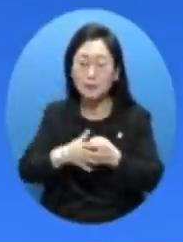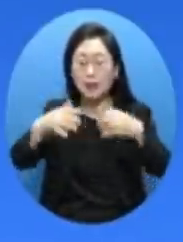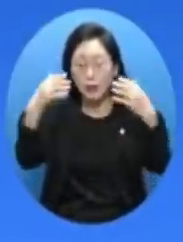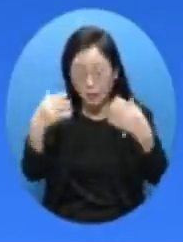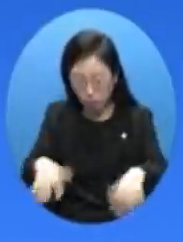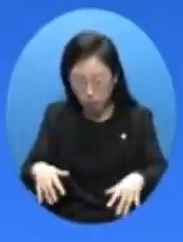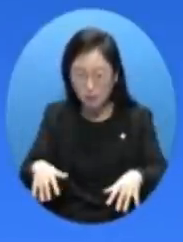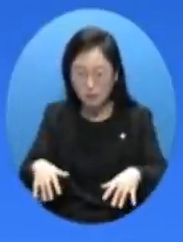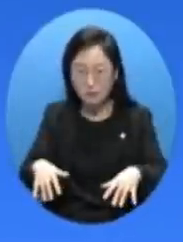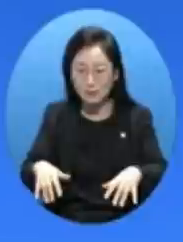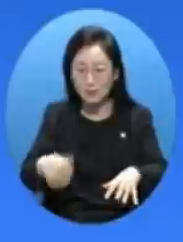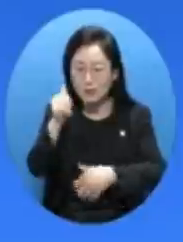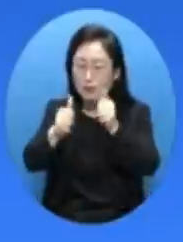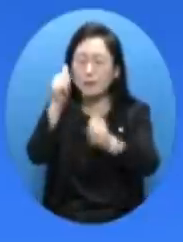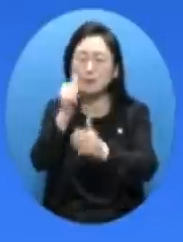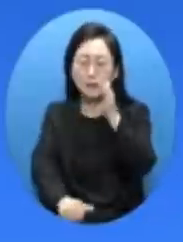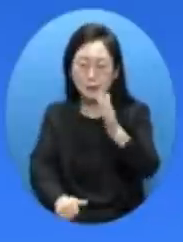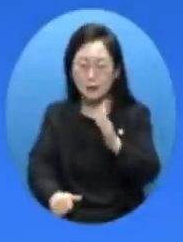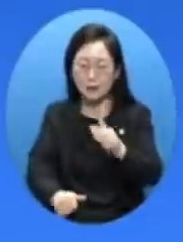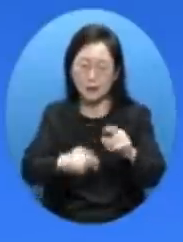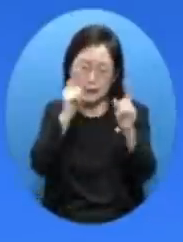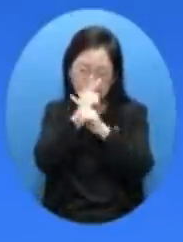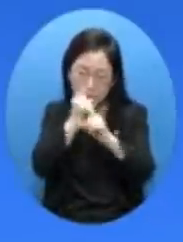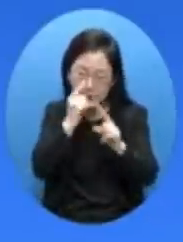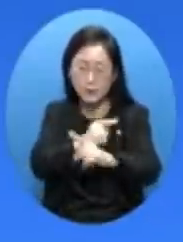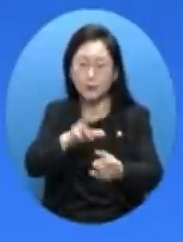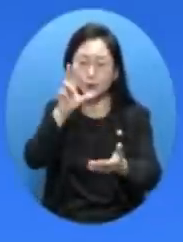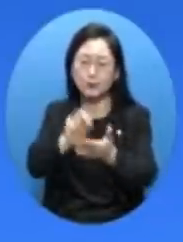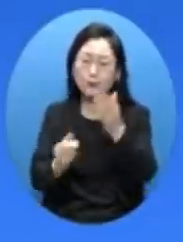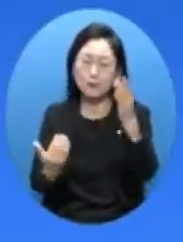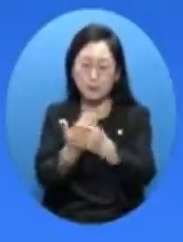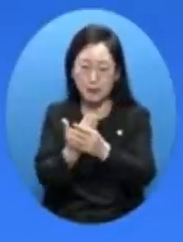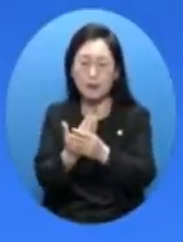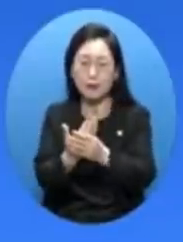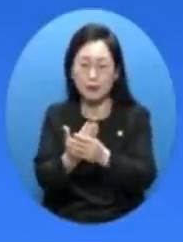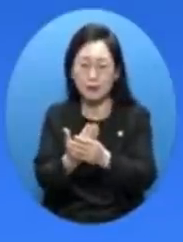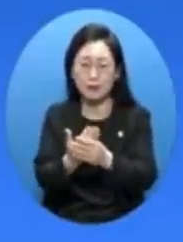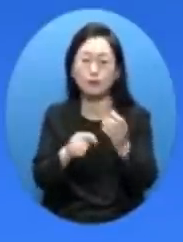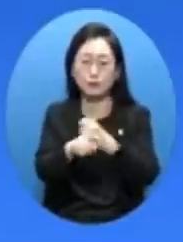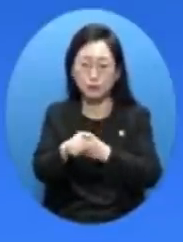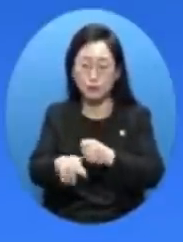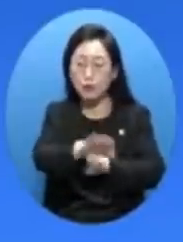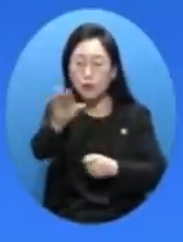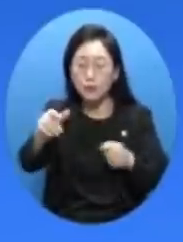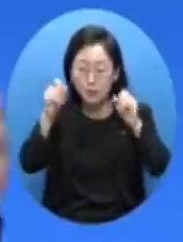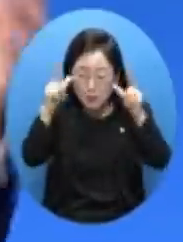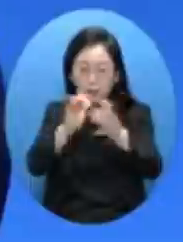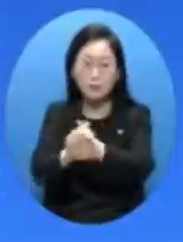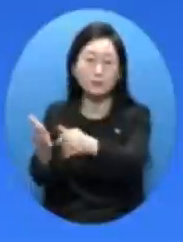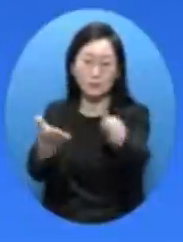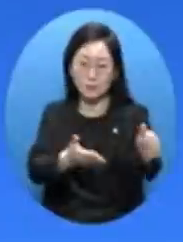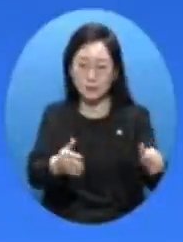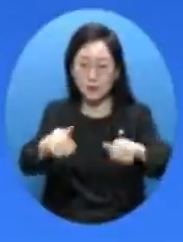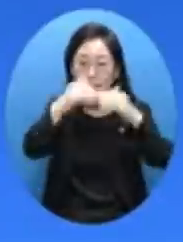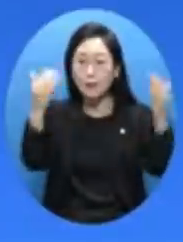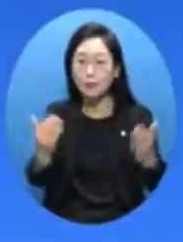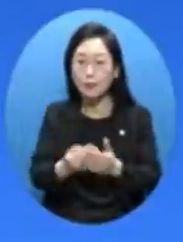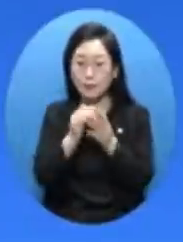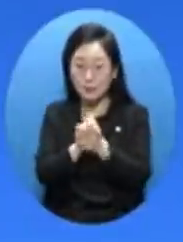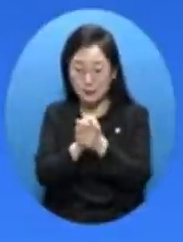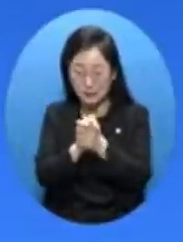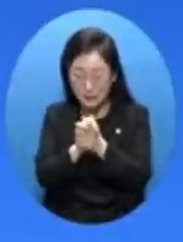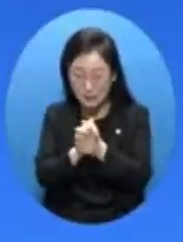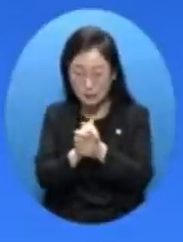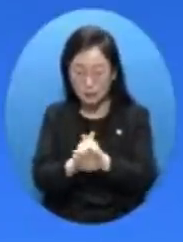무기력해지고 시험에 들고 부정적이 되고 문제 속에 빠지게 되는 것입니다. 여러분 늘 깨워서 기도하시길 바랍니다. 우리 모두가 기도의 용사가